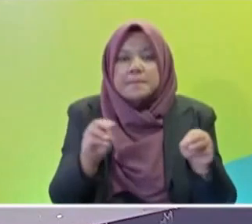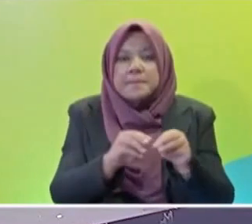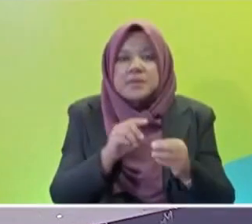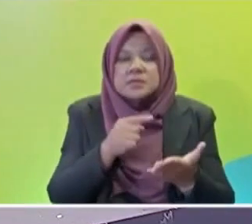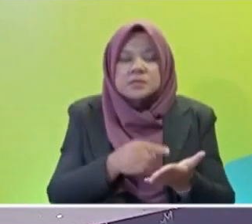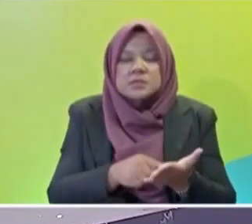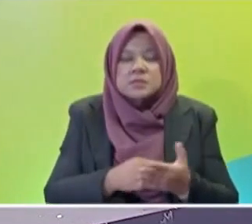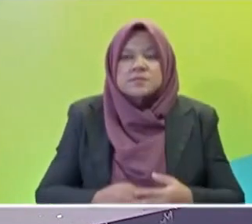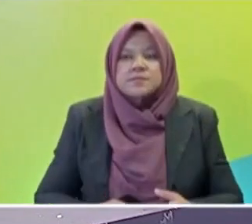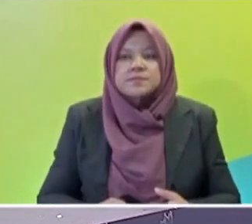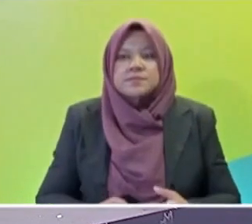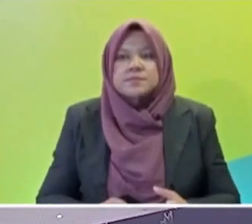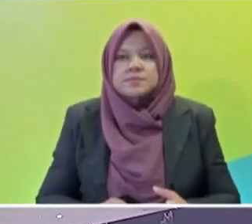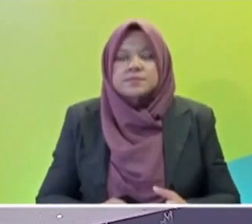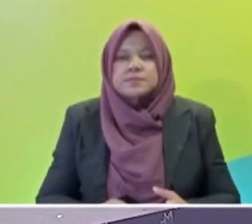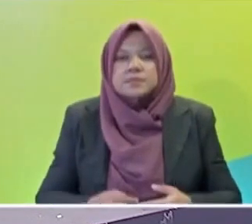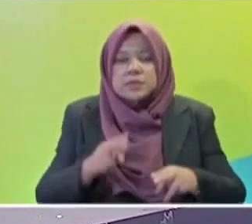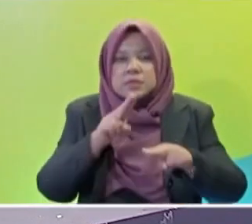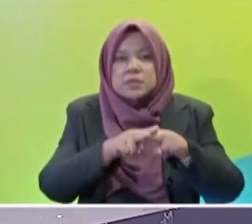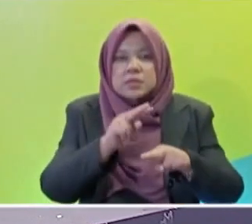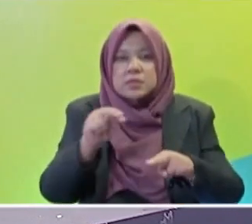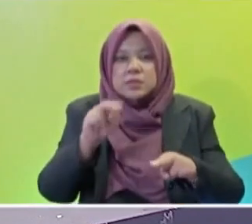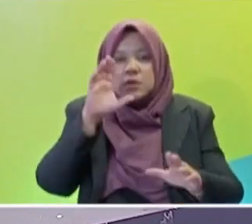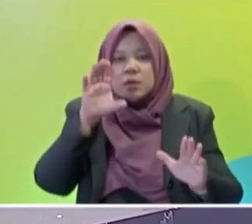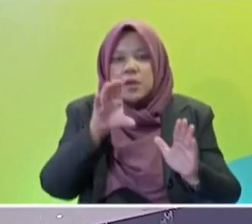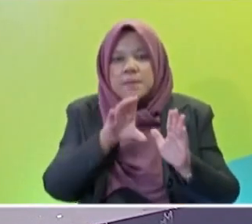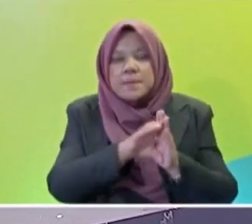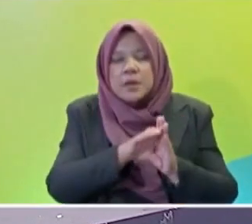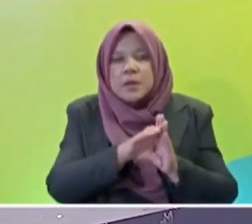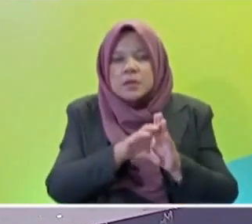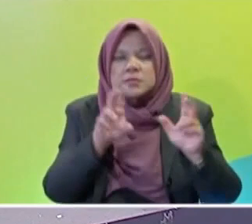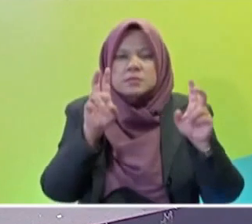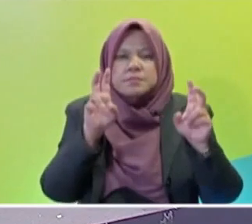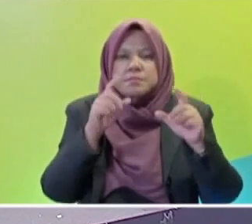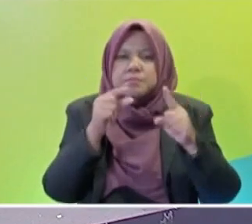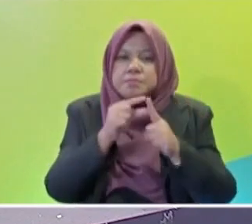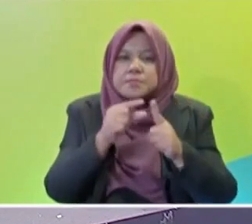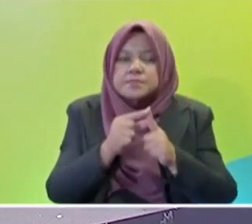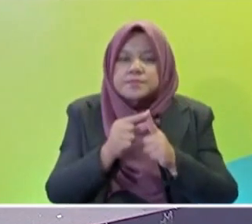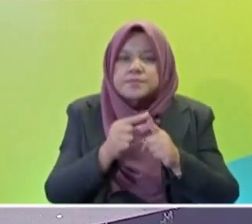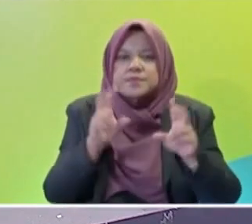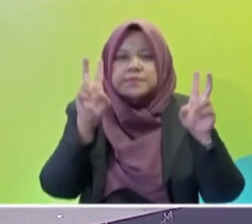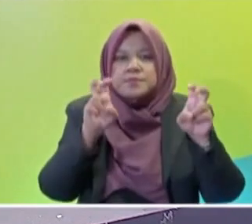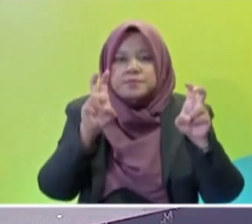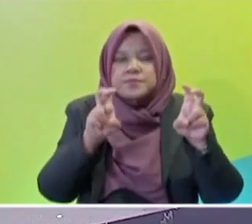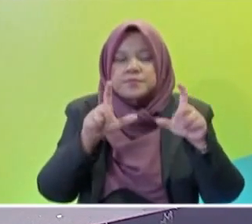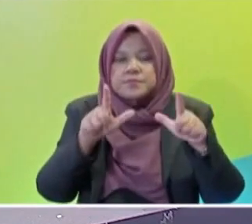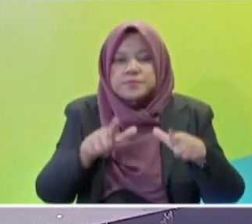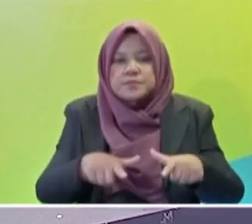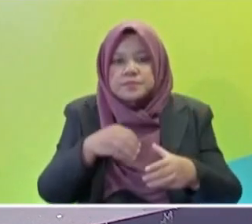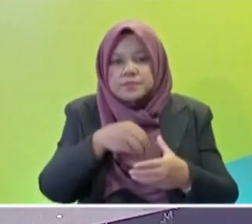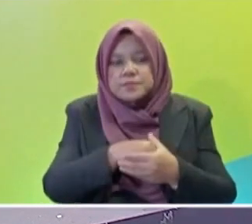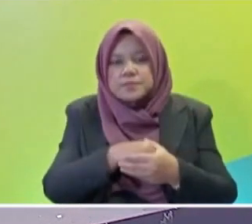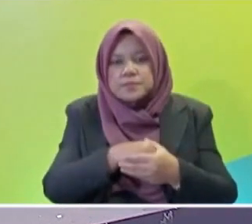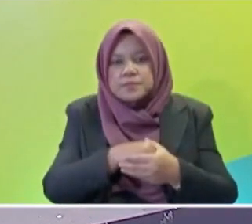perhatikan eee sebenarnya kedudukan ilustrasi kedudukan teks kedudukan tajuk yang diletakkan di dalam